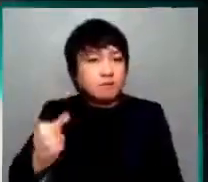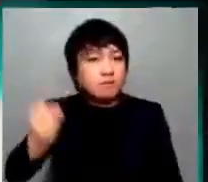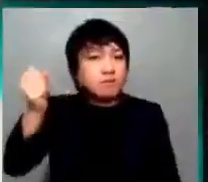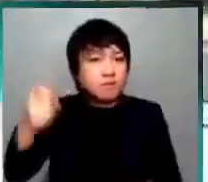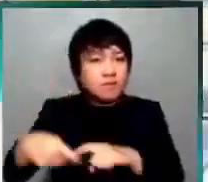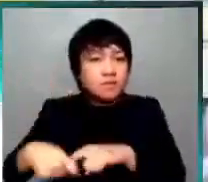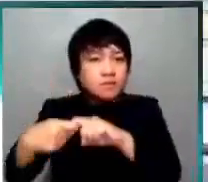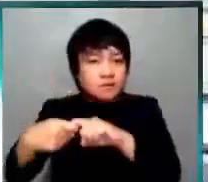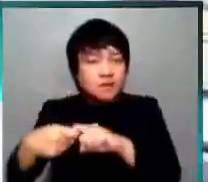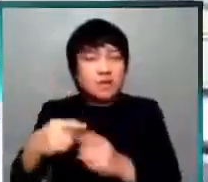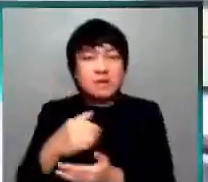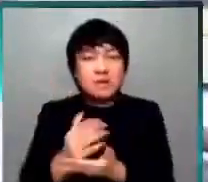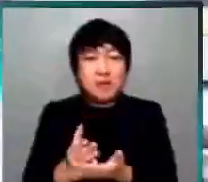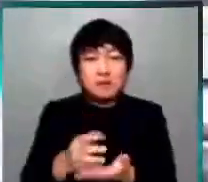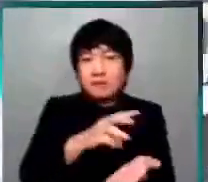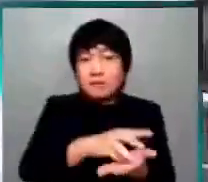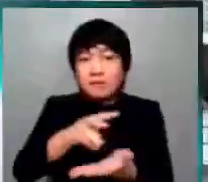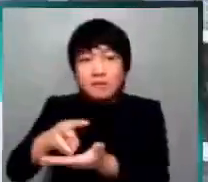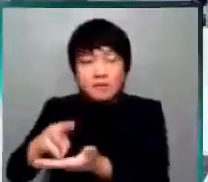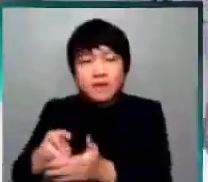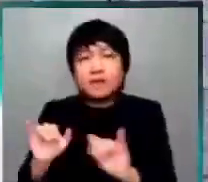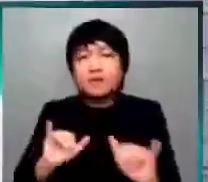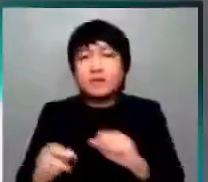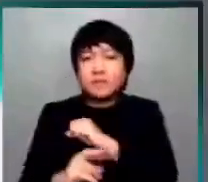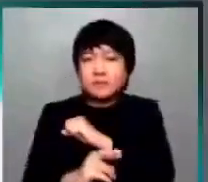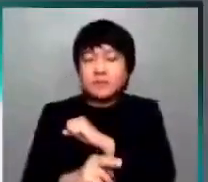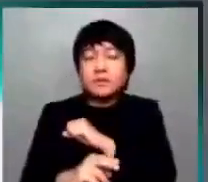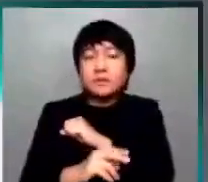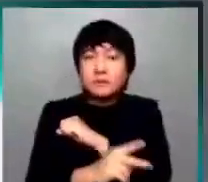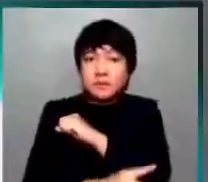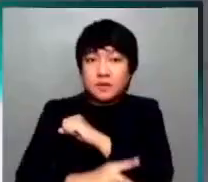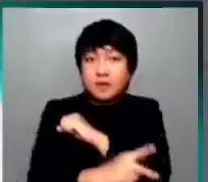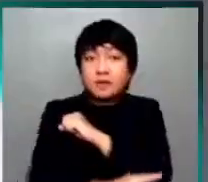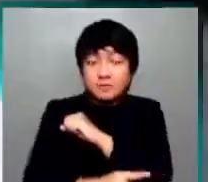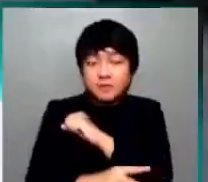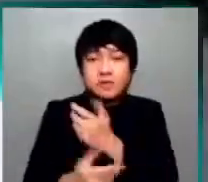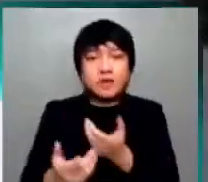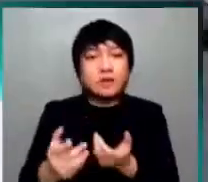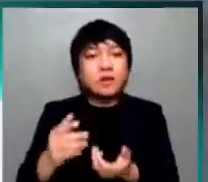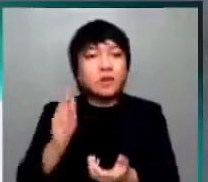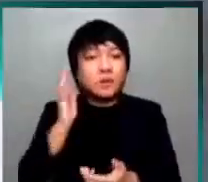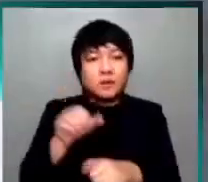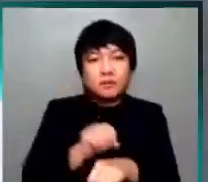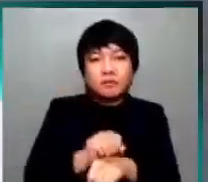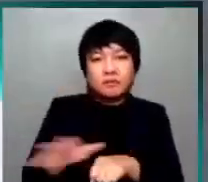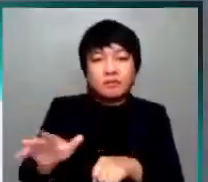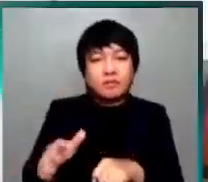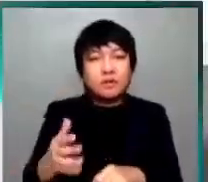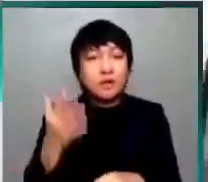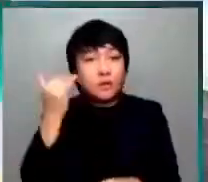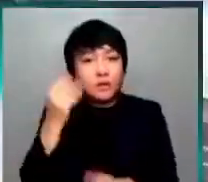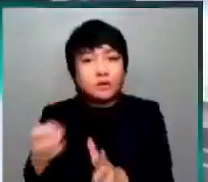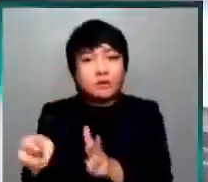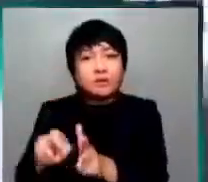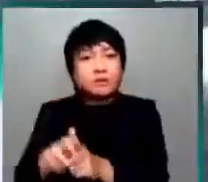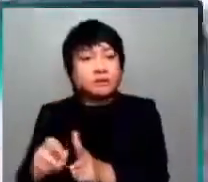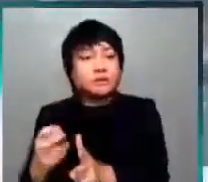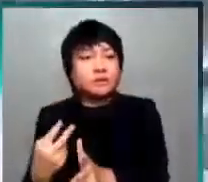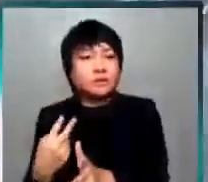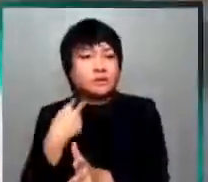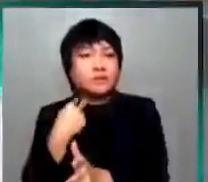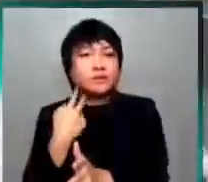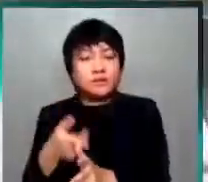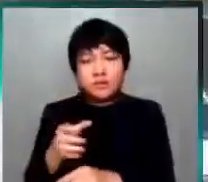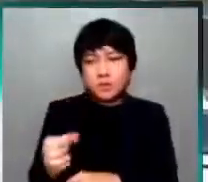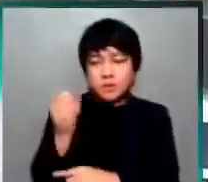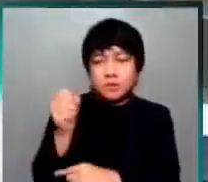sa mga probinsya. Pero ang ilang tsuper na biyaheng UP Katipunan at Rizal, umatras na. Tiniyak naman ng LTFRB na magpapakalat